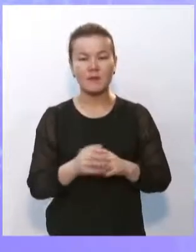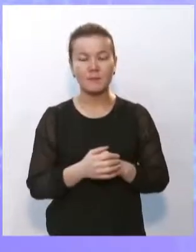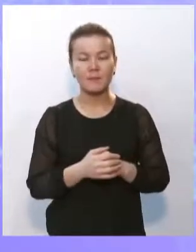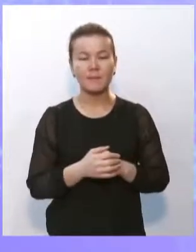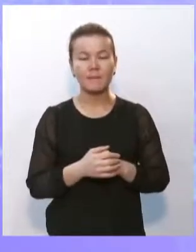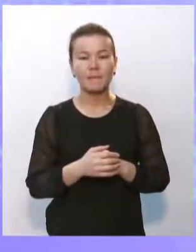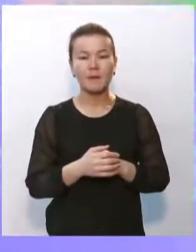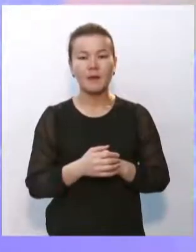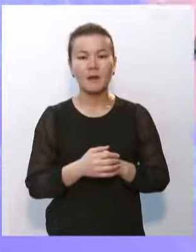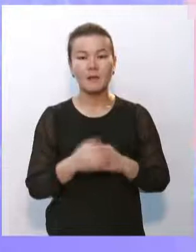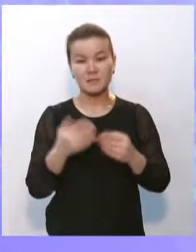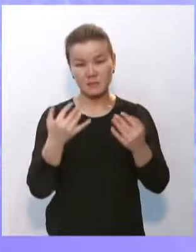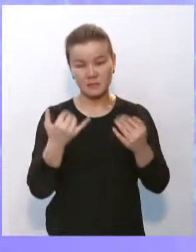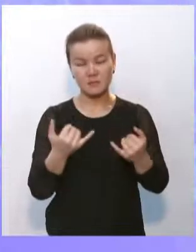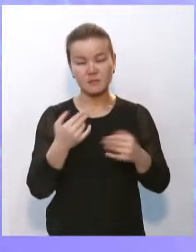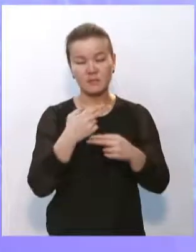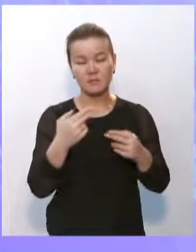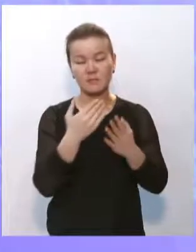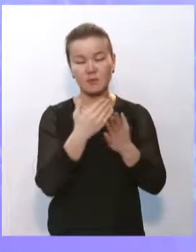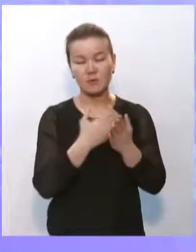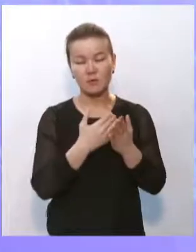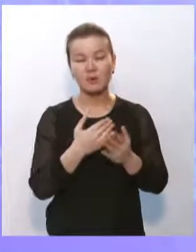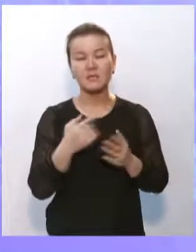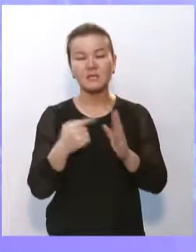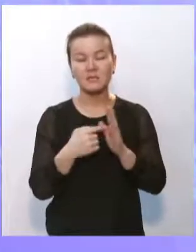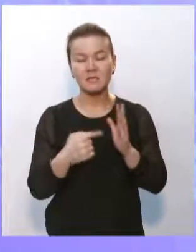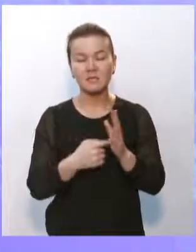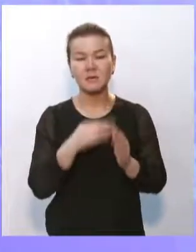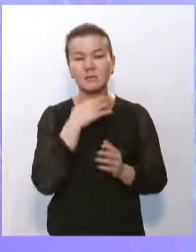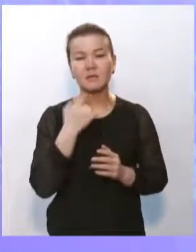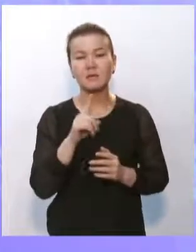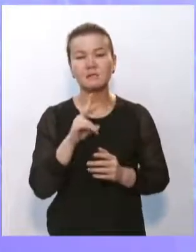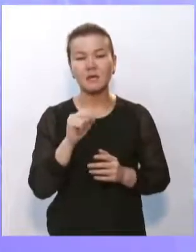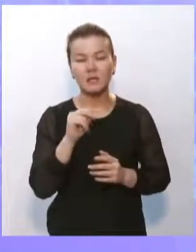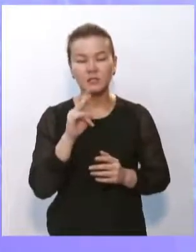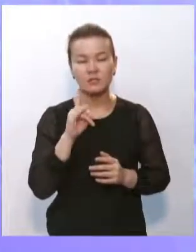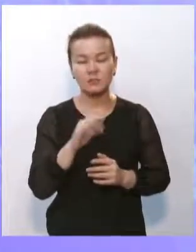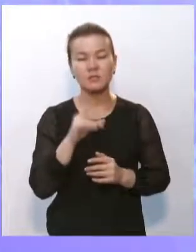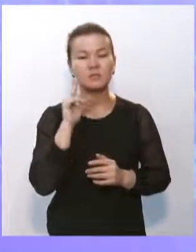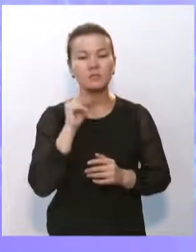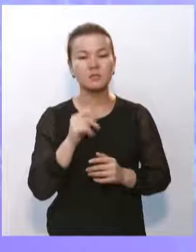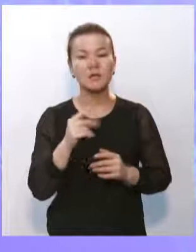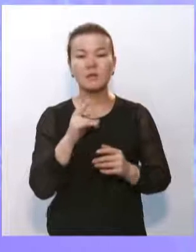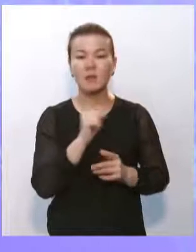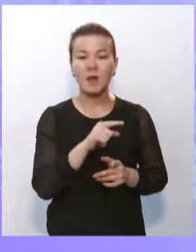тема нашего урока деление многозначных чисел на однозначное